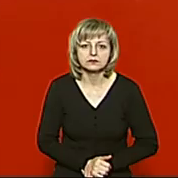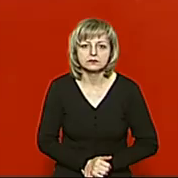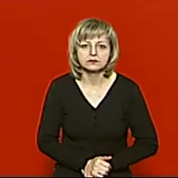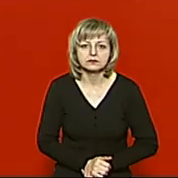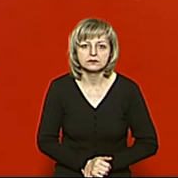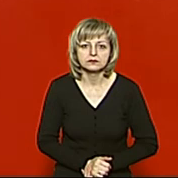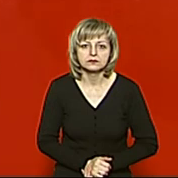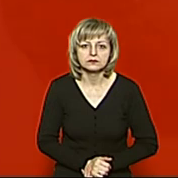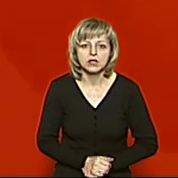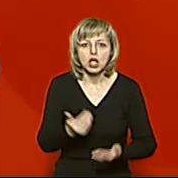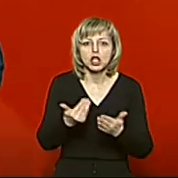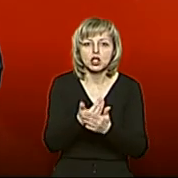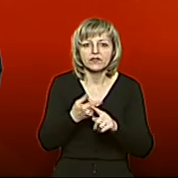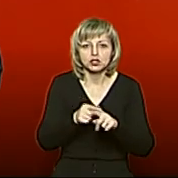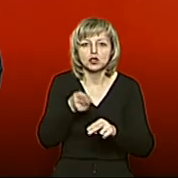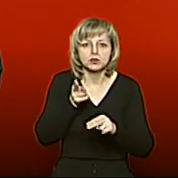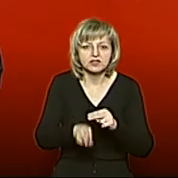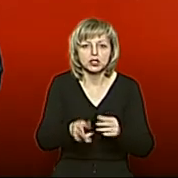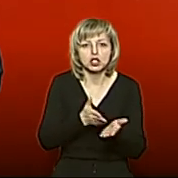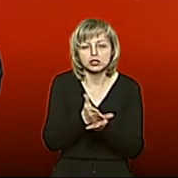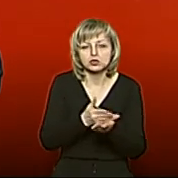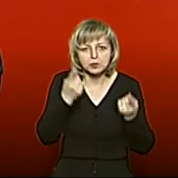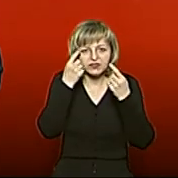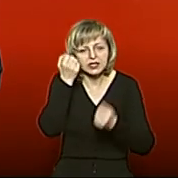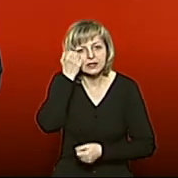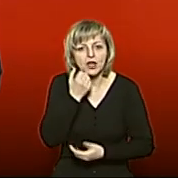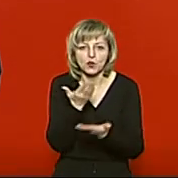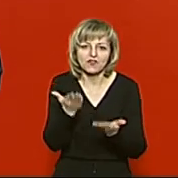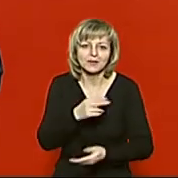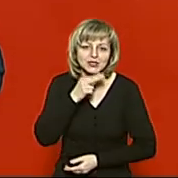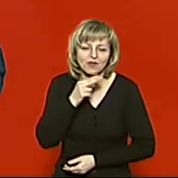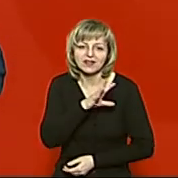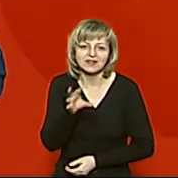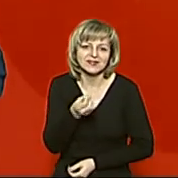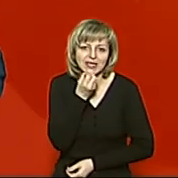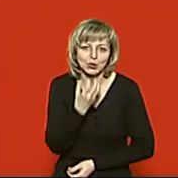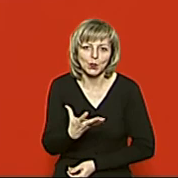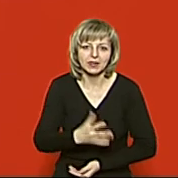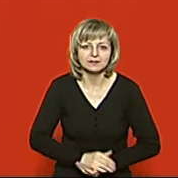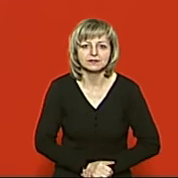Новини на цьому завершуємо. Служба інформації. Дякую вам за увагу. На все добре.